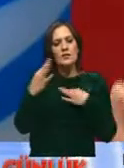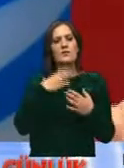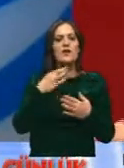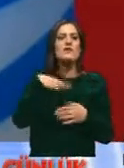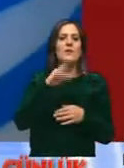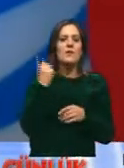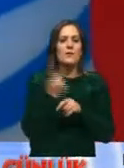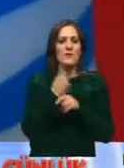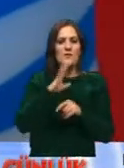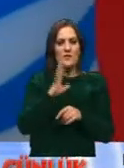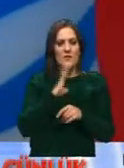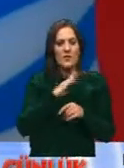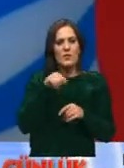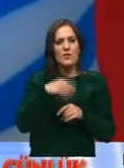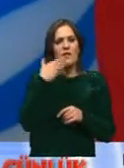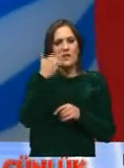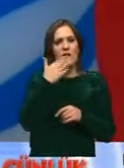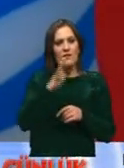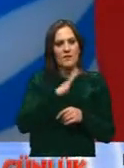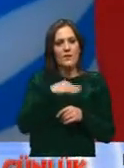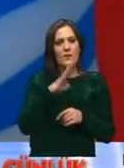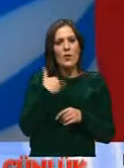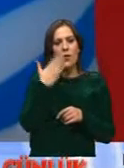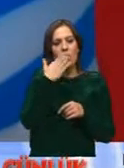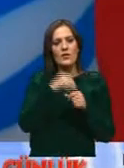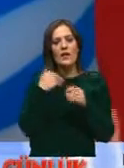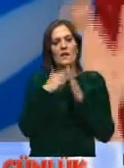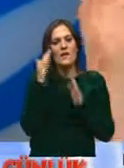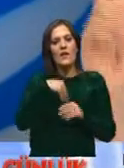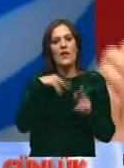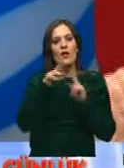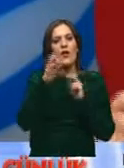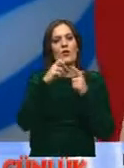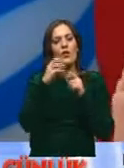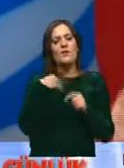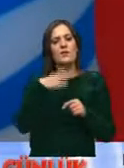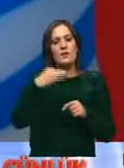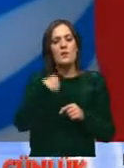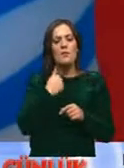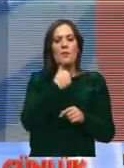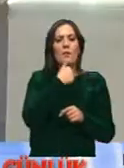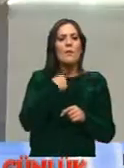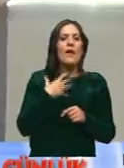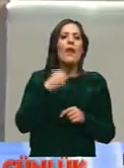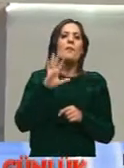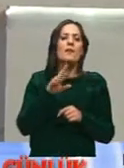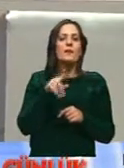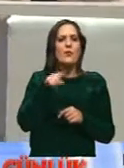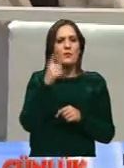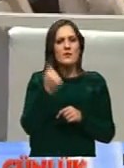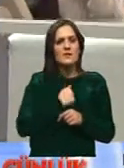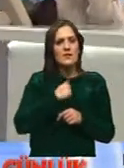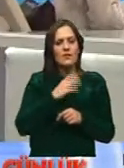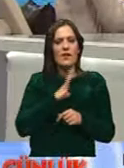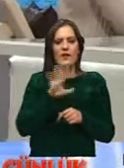seçilemedim böyle bir hikayemiz var değil mi? Okuldan eve evet. gelinir ve anne koroya seçildim, baba beni almadılar. Evet. Öyle bir sıkıntı